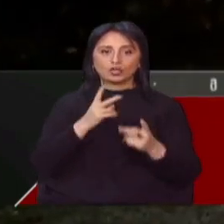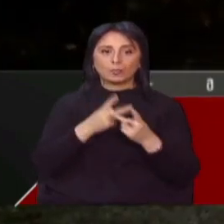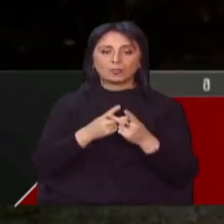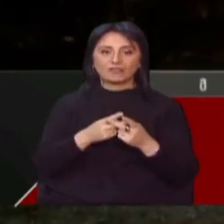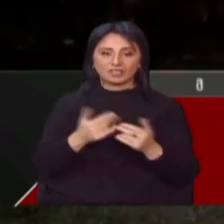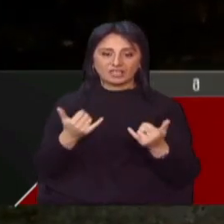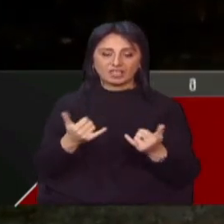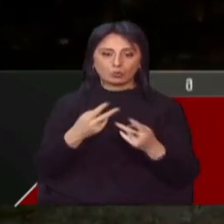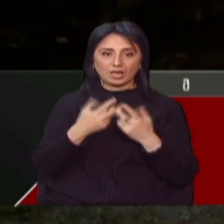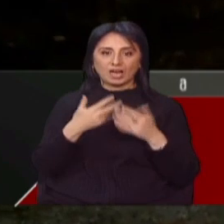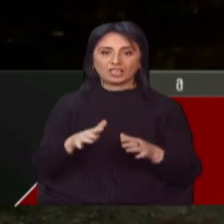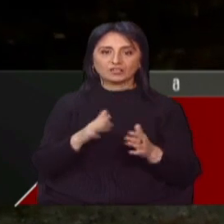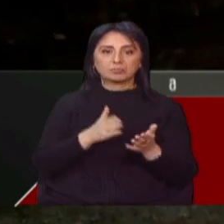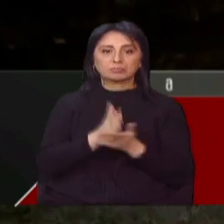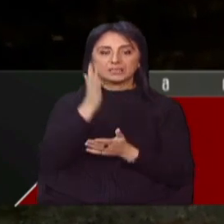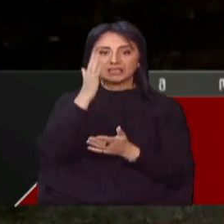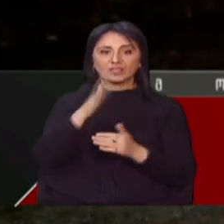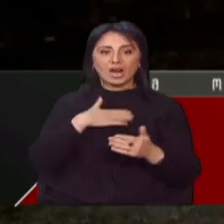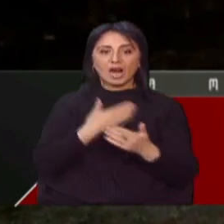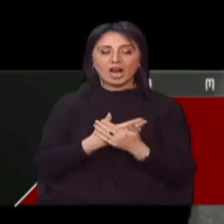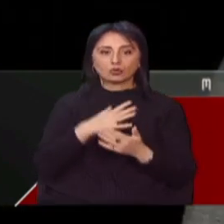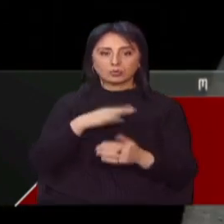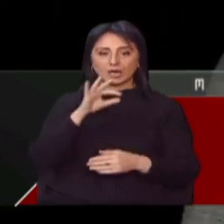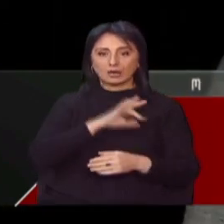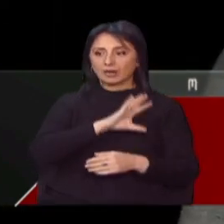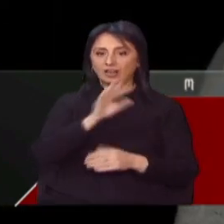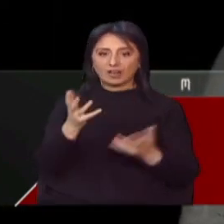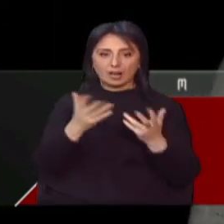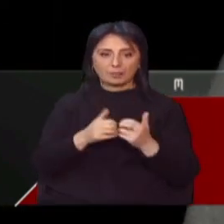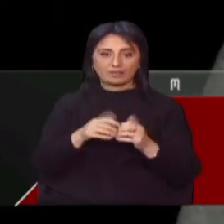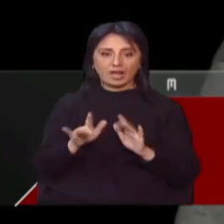პატიმრობიდან დაუყოვნებელი გათავისუფლების მიზნით აქტიურად იყო გამოყენებული ყველა